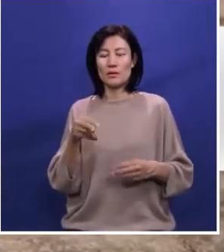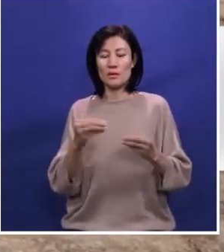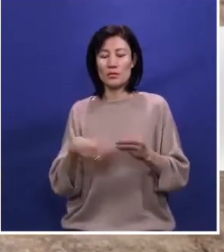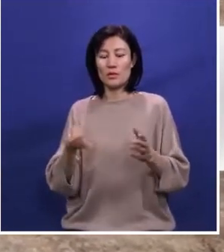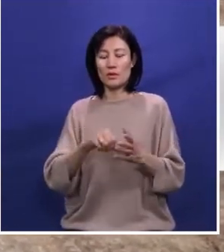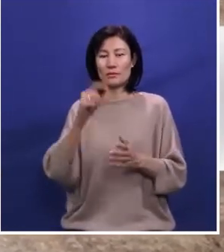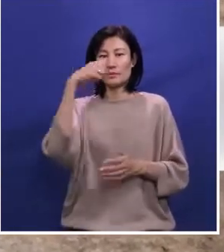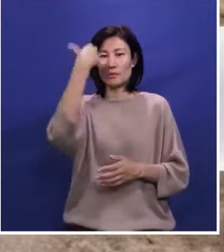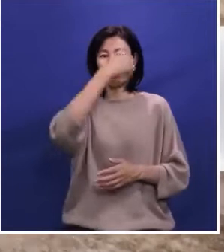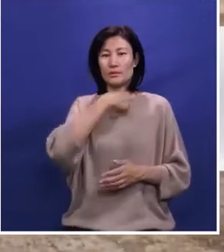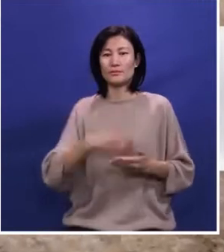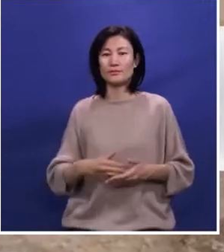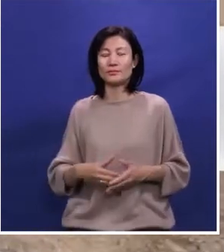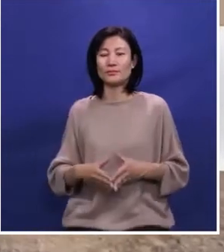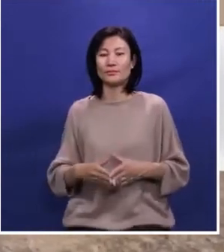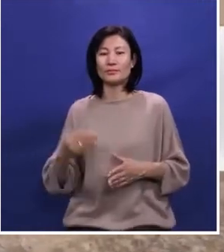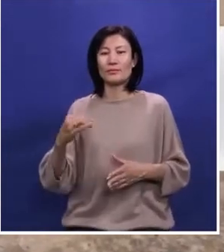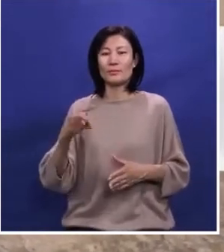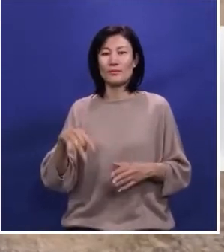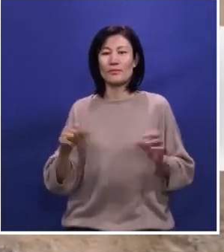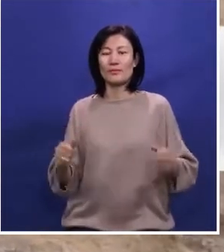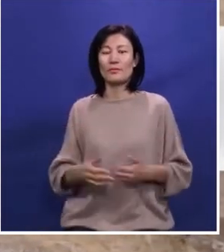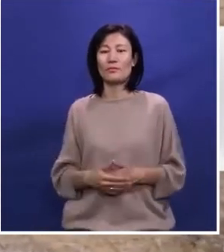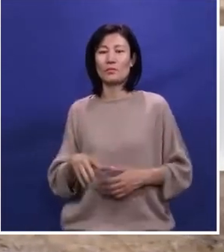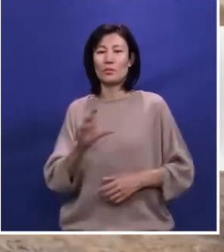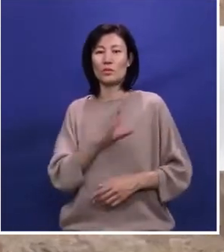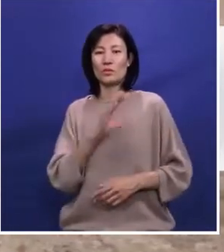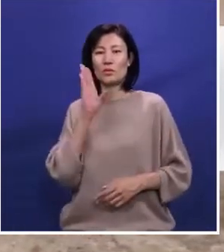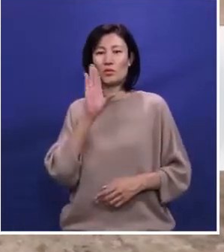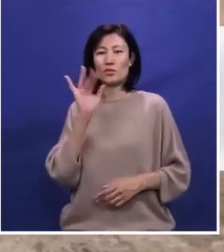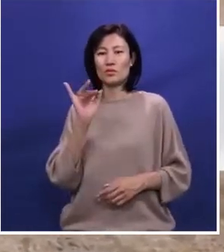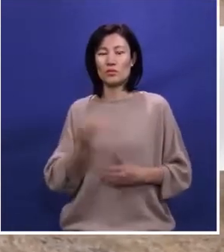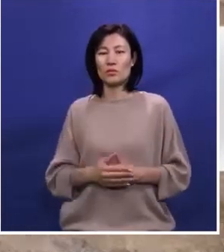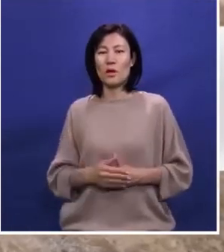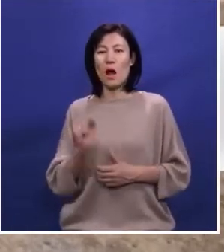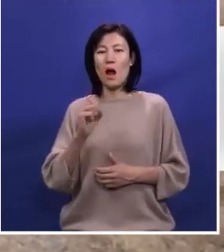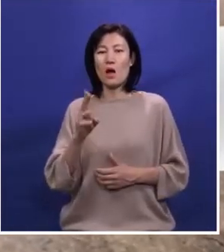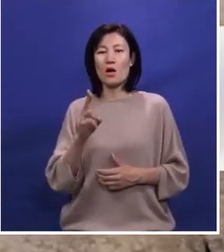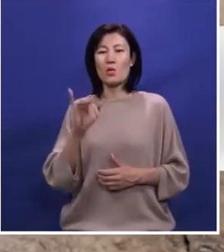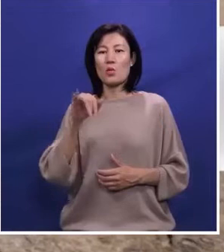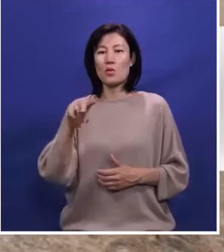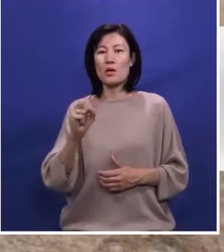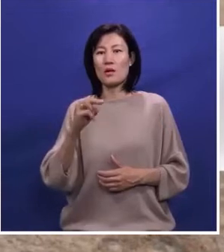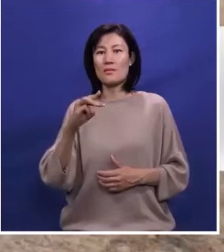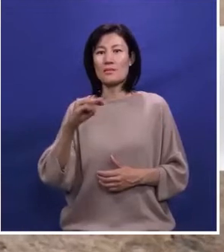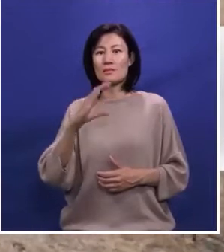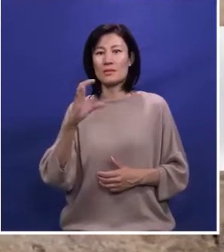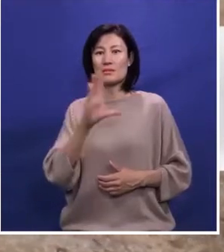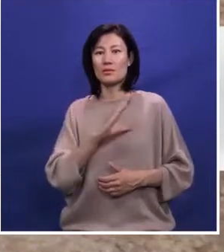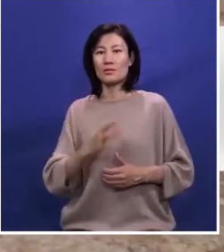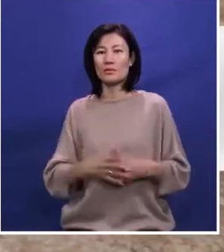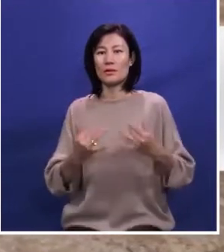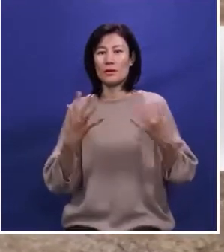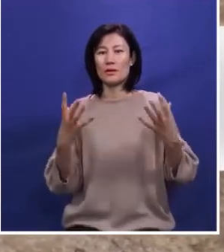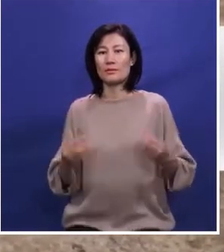2016 жылы ғой деймін. National Geographic-тің журналистері келген кезде осы жерден акуланың тістерін тапқан. Сол кісілер айтты, бұл